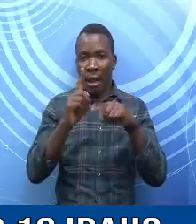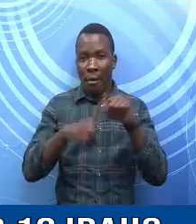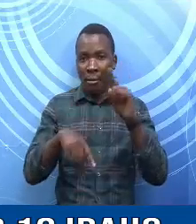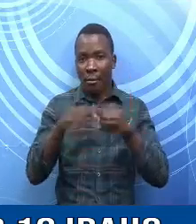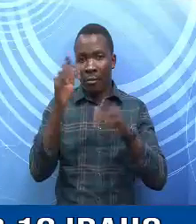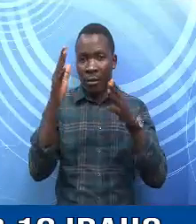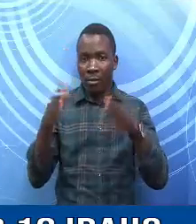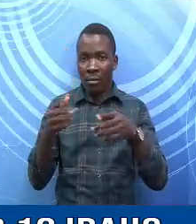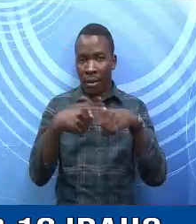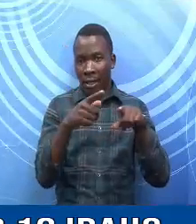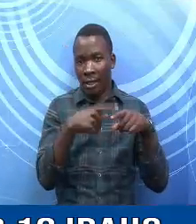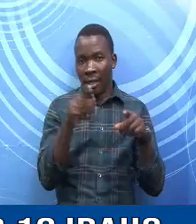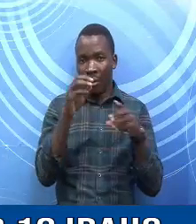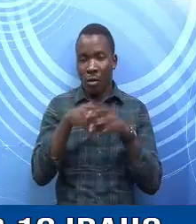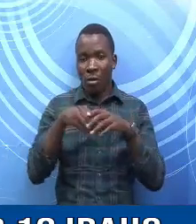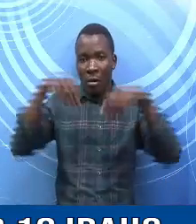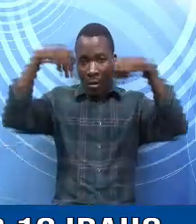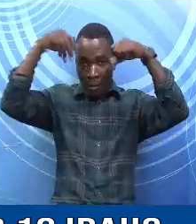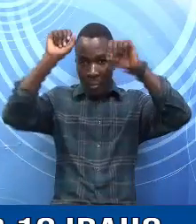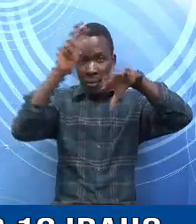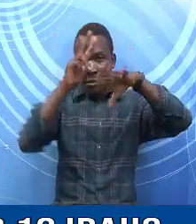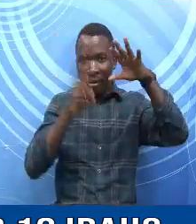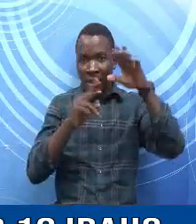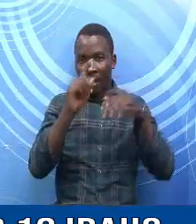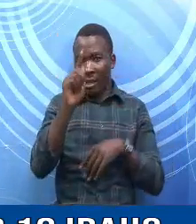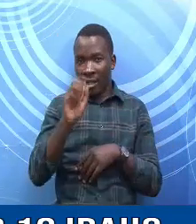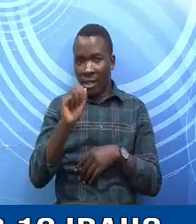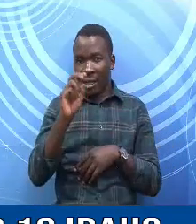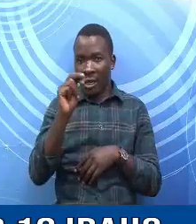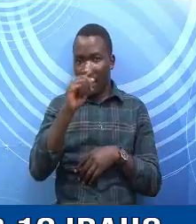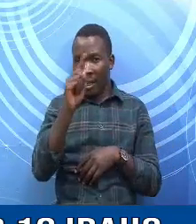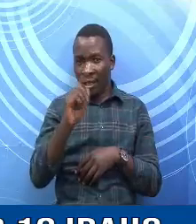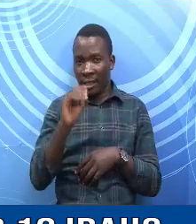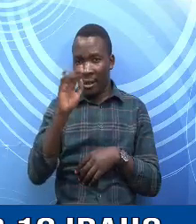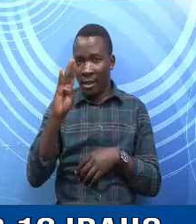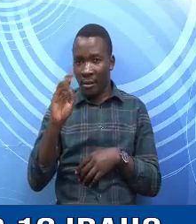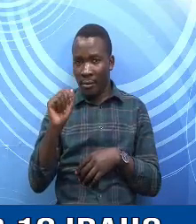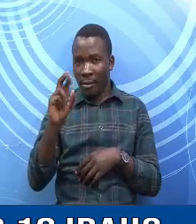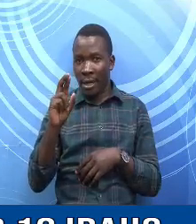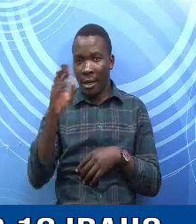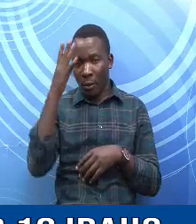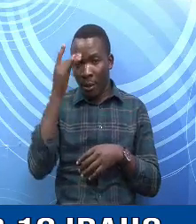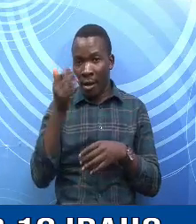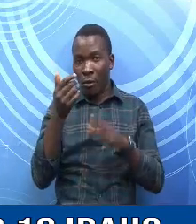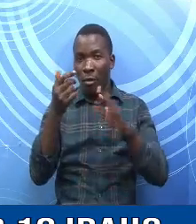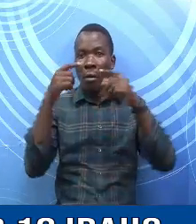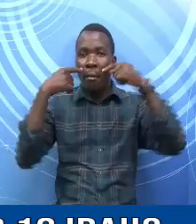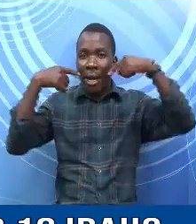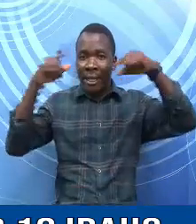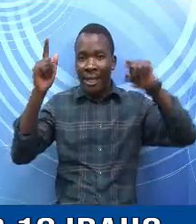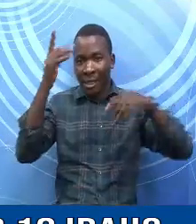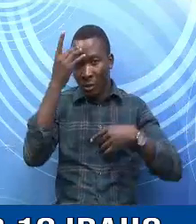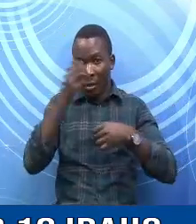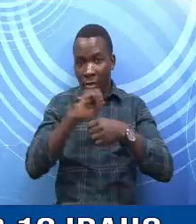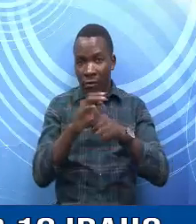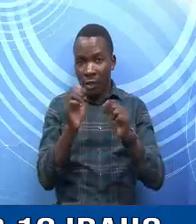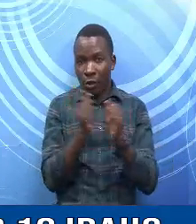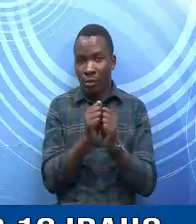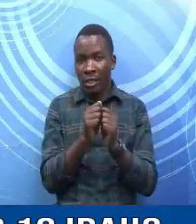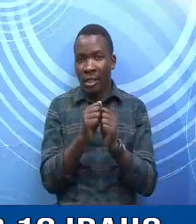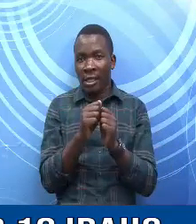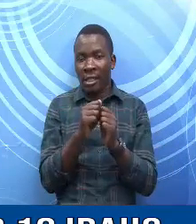uwo yapfushije witwa wari Vice Perezida w'ikirwa cya Zanzibar upfuye nyuma y'uko ishyaka rye ritangaje ko yafashwe na COVID-19. Undi ni umunyamabanga